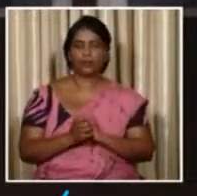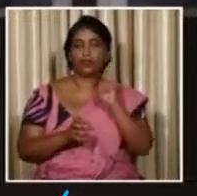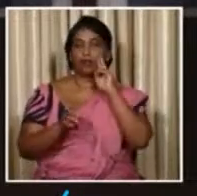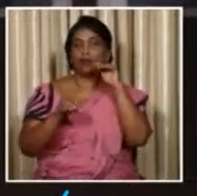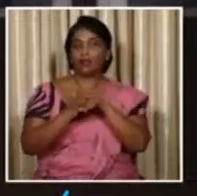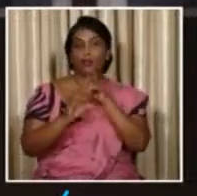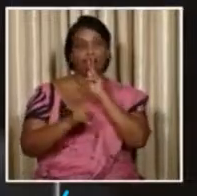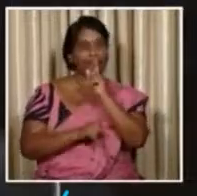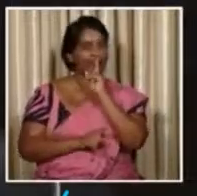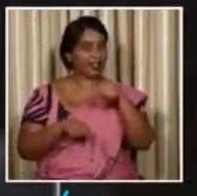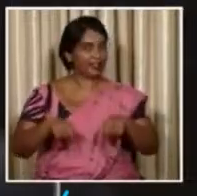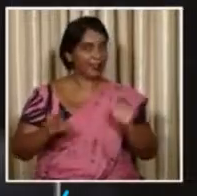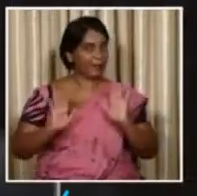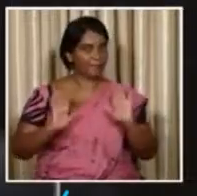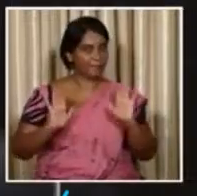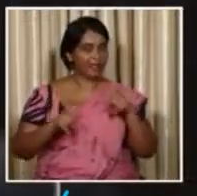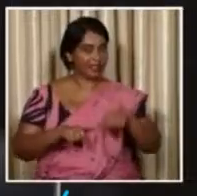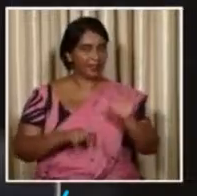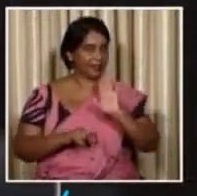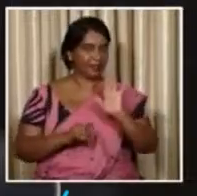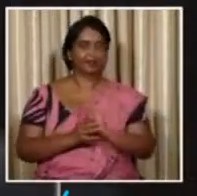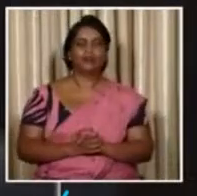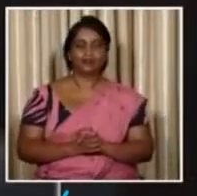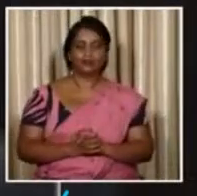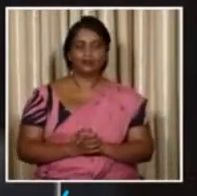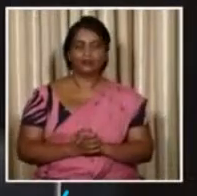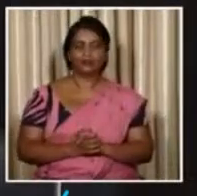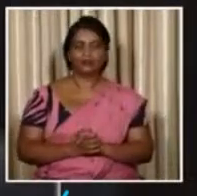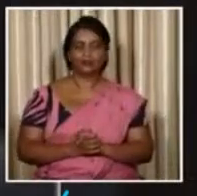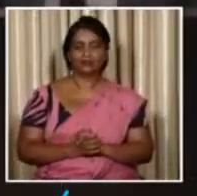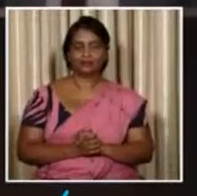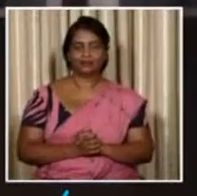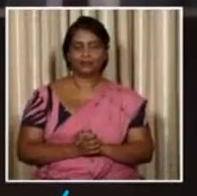කාලේ කවිය දැන් නෙමෙයි අලුතෙන් පෝස්ට් කරලා ඇති.